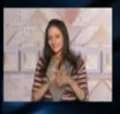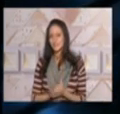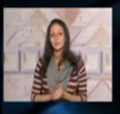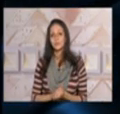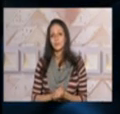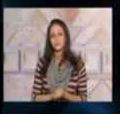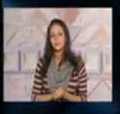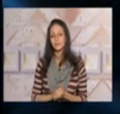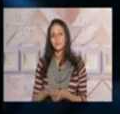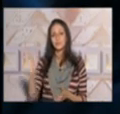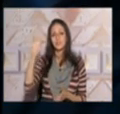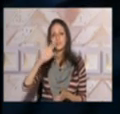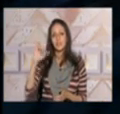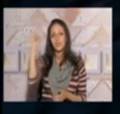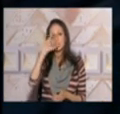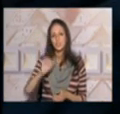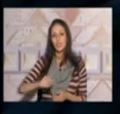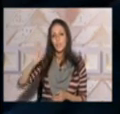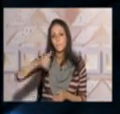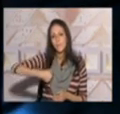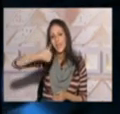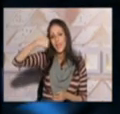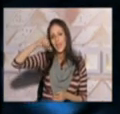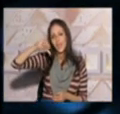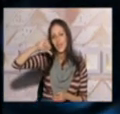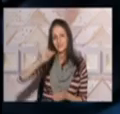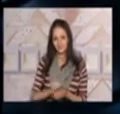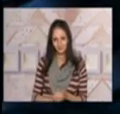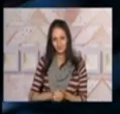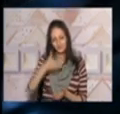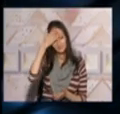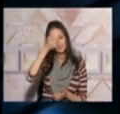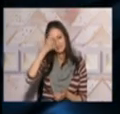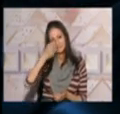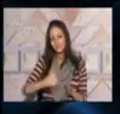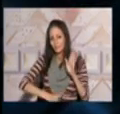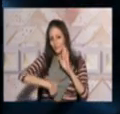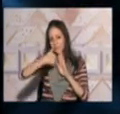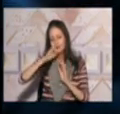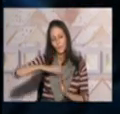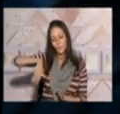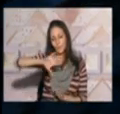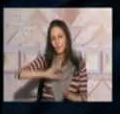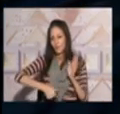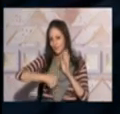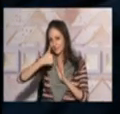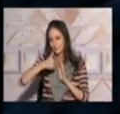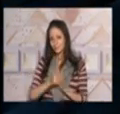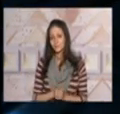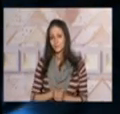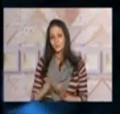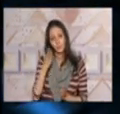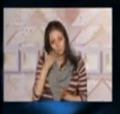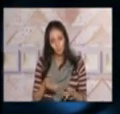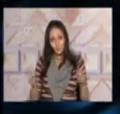كانت الأستاذة شيماء محمد الصديق، ودي بتشتغل في محافظة الدقهلية. بنبارك طبعا للفائزين. طب مش وارد أن احنا نضيف فئة تانية